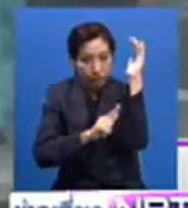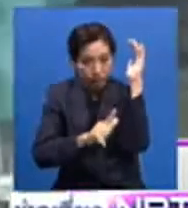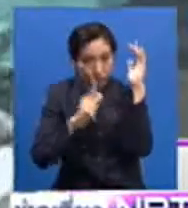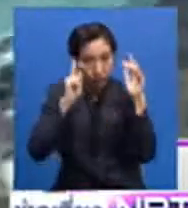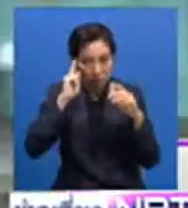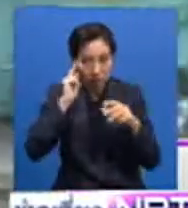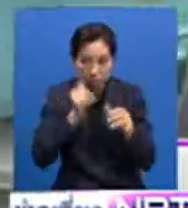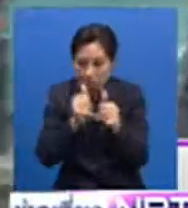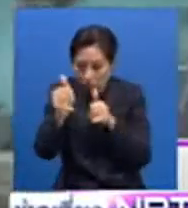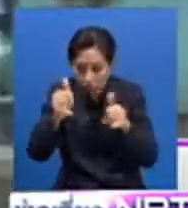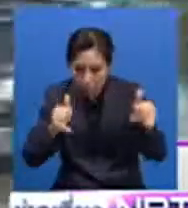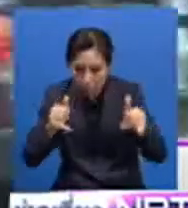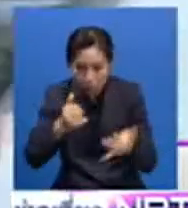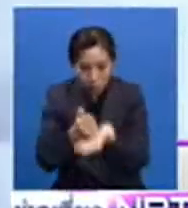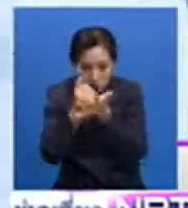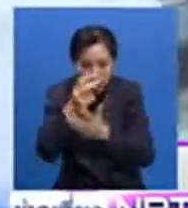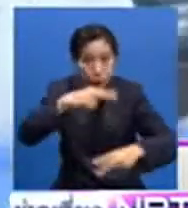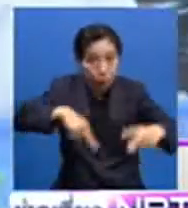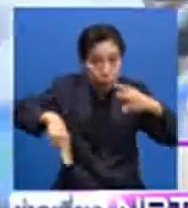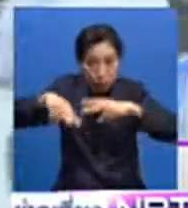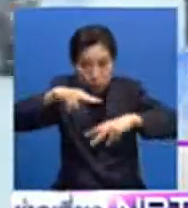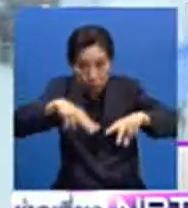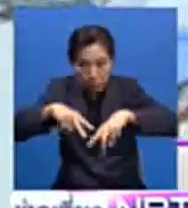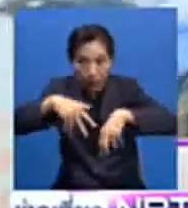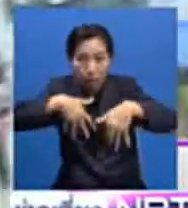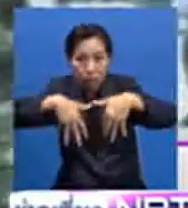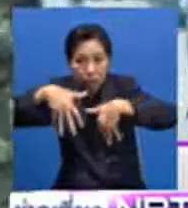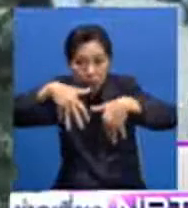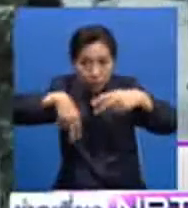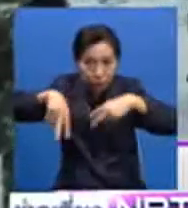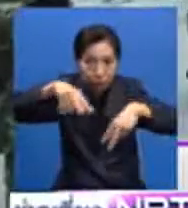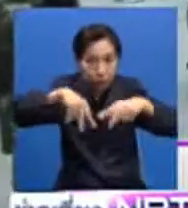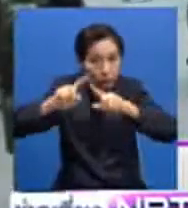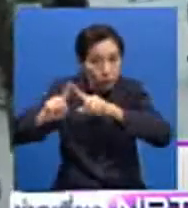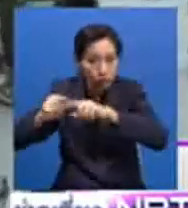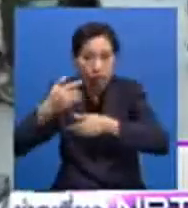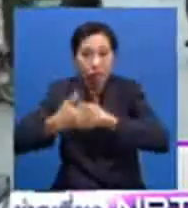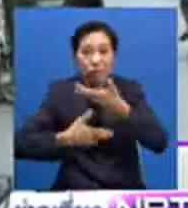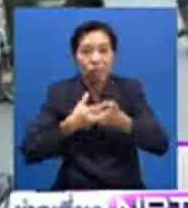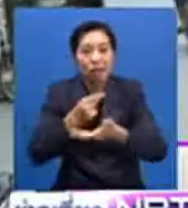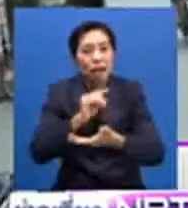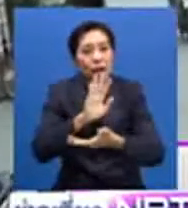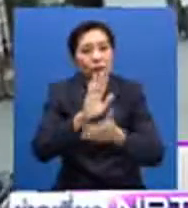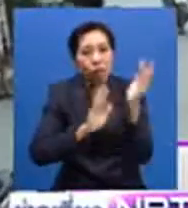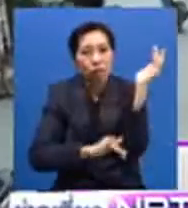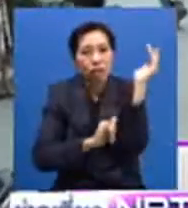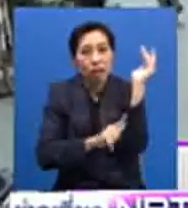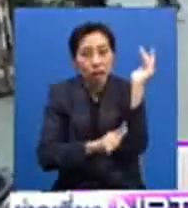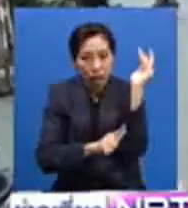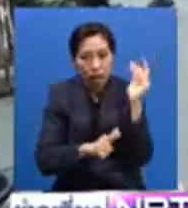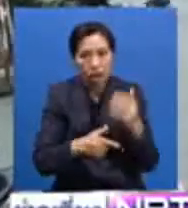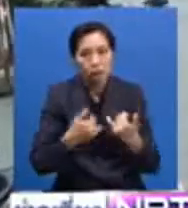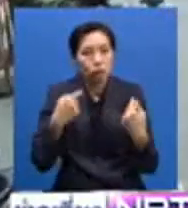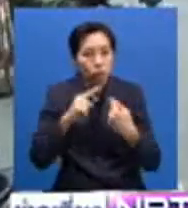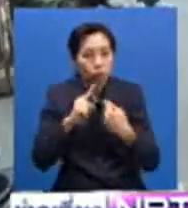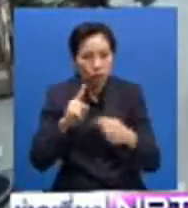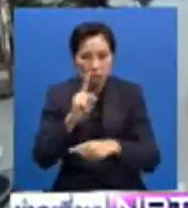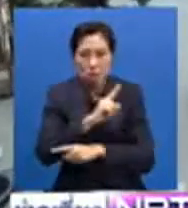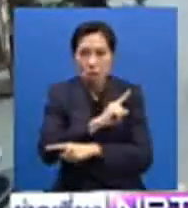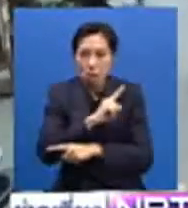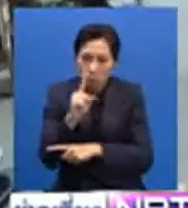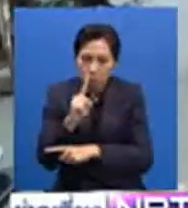ดูแลความปลอดภัยประชาชนที่จับจ่ายซื้อของในตลาดสดรถไฟเขตเทศบาลนครยะลาในช่วงเทศกาล